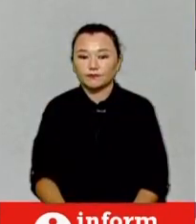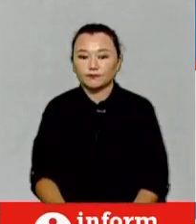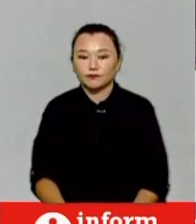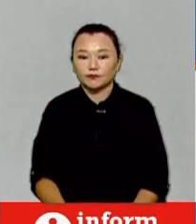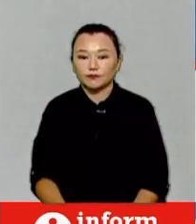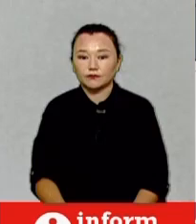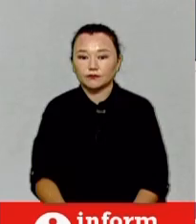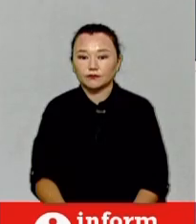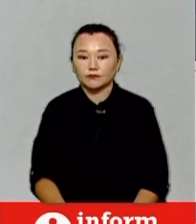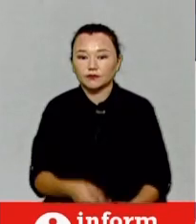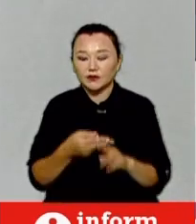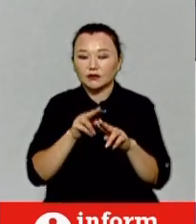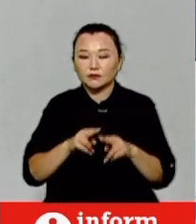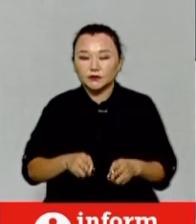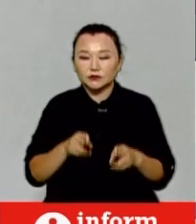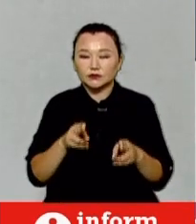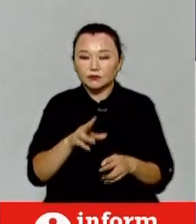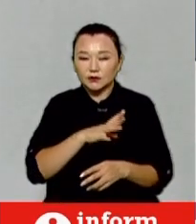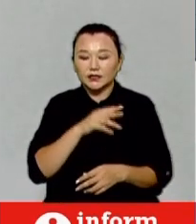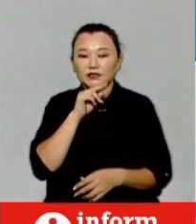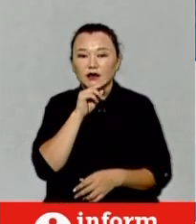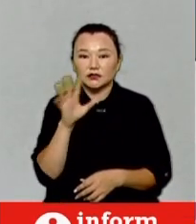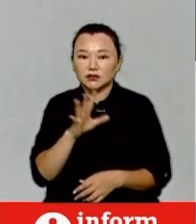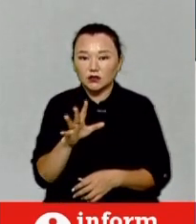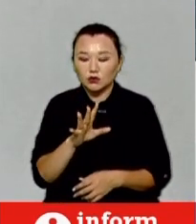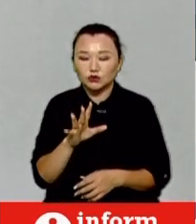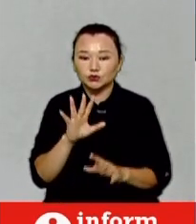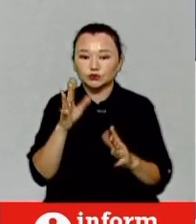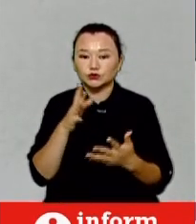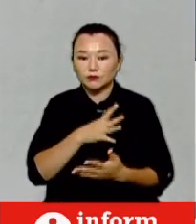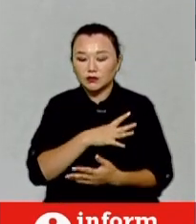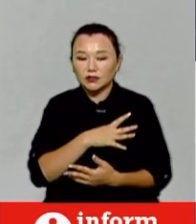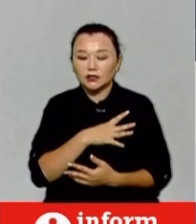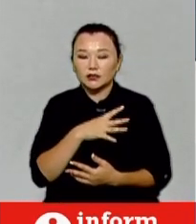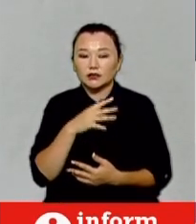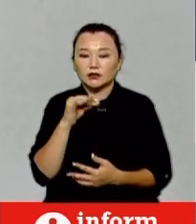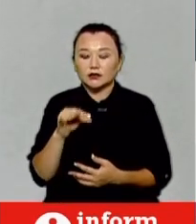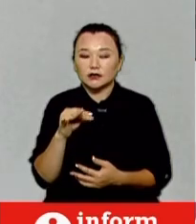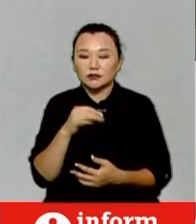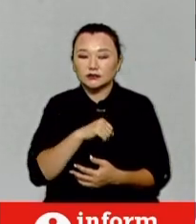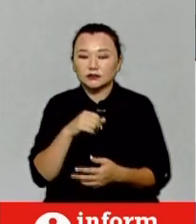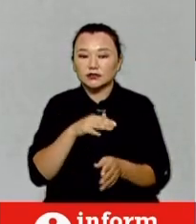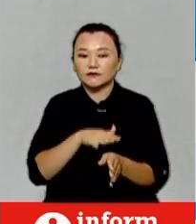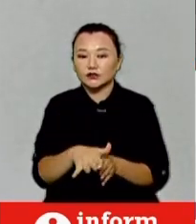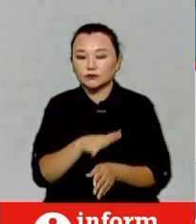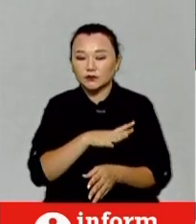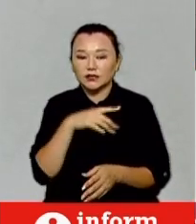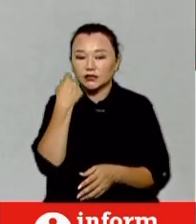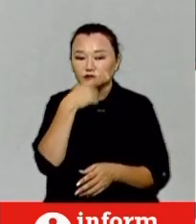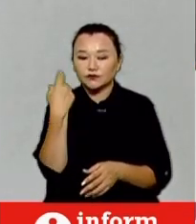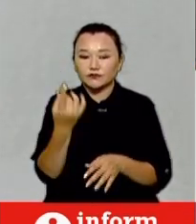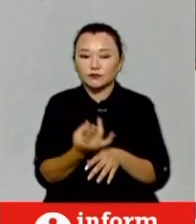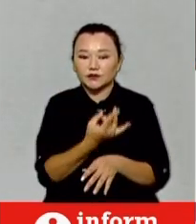Это преступление было, ну, само по себе неосторожное. Вот, и совершено лицом